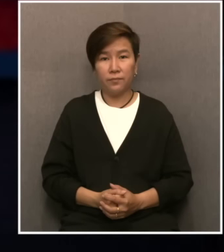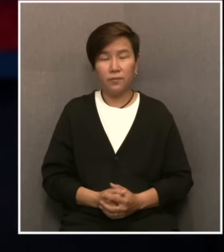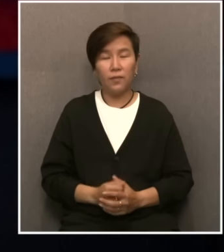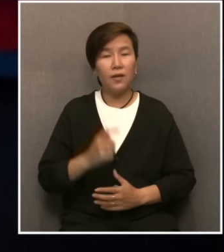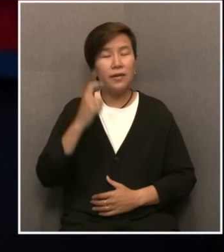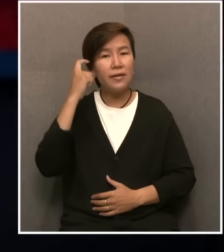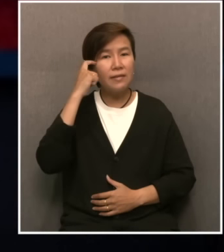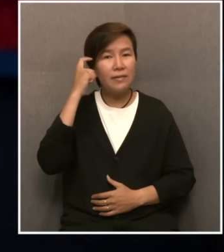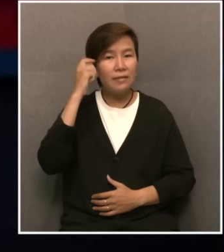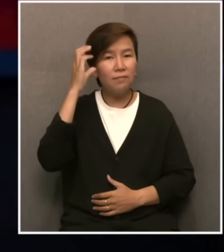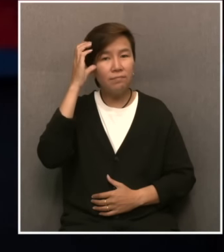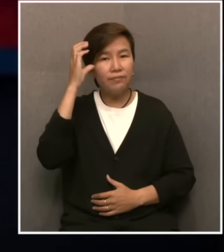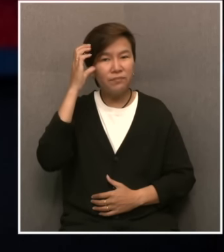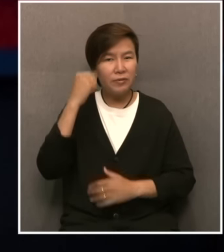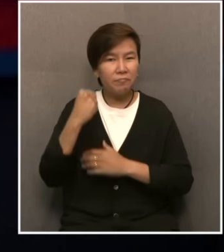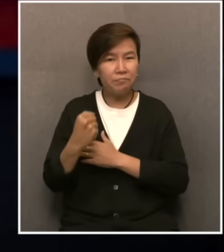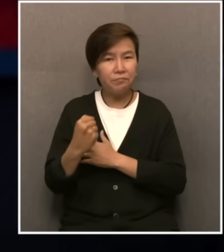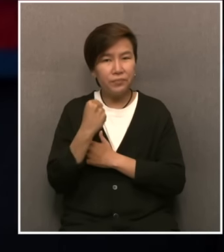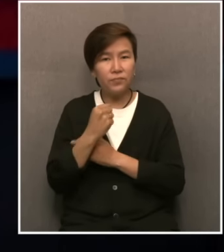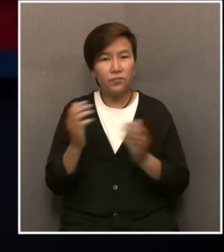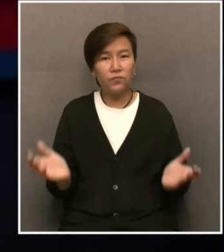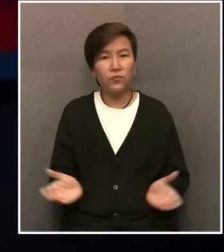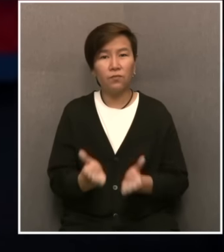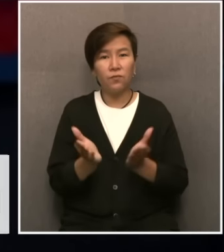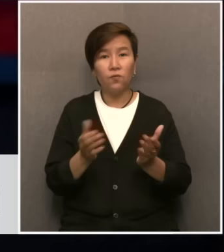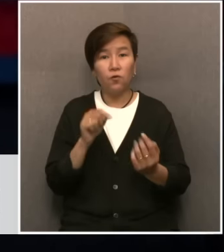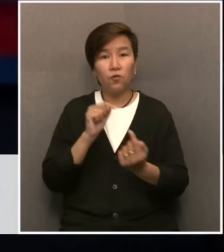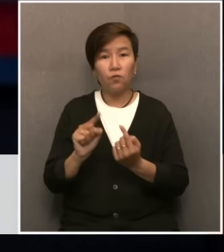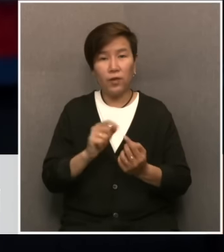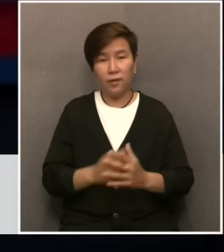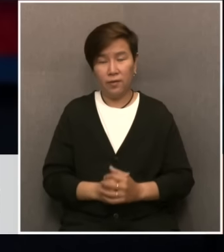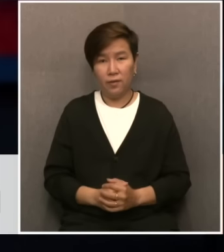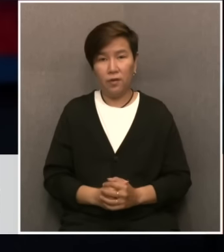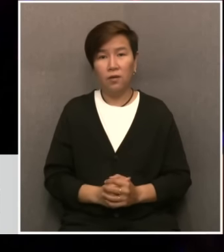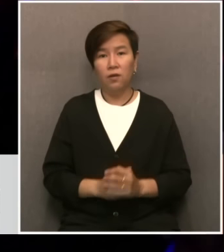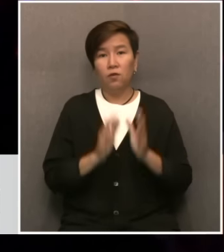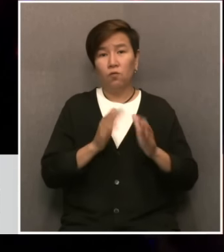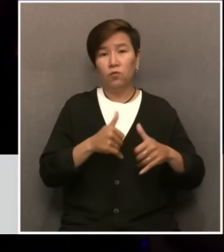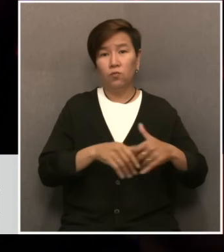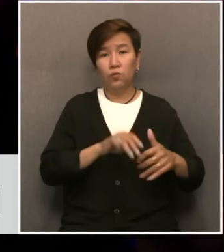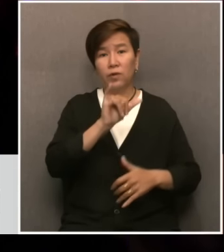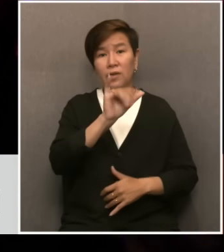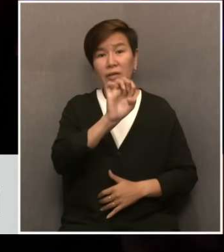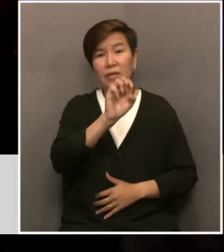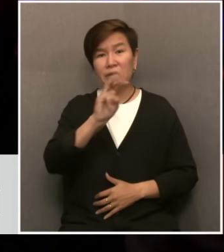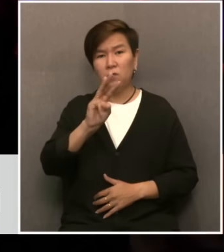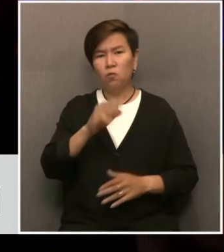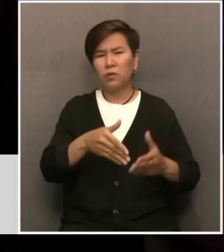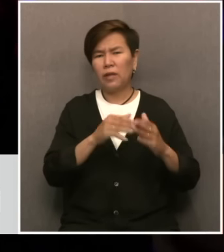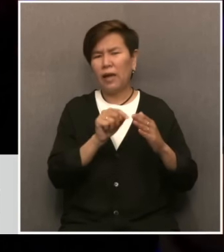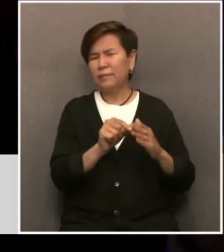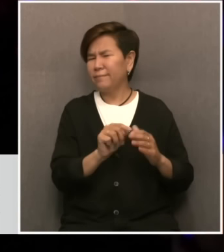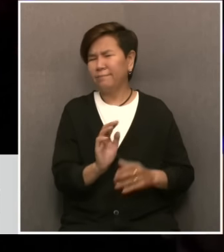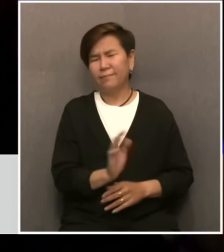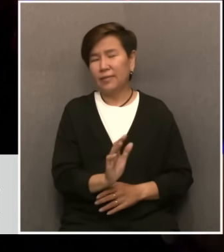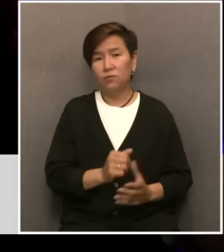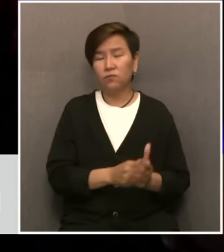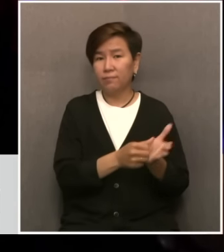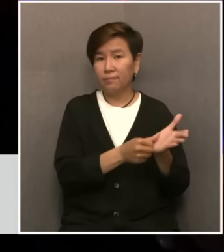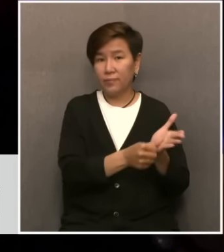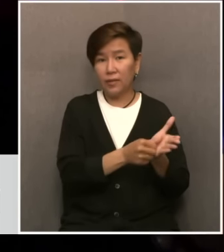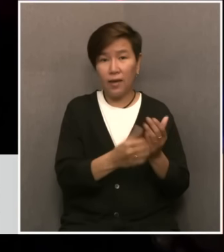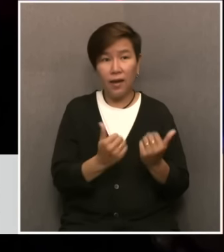ที่เหนียวแน่นในการสนับสนุนและปกป้องการตั้งถิ่นฐานชาวยิวในเขตเวสต์แบงก์รวมไปถึงดินแดนปาเลสไตน์ที่อยู่ในยึดคร